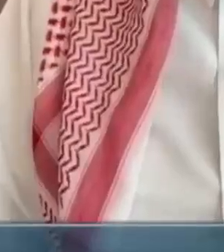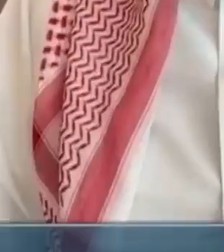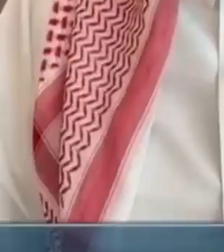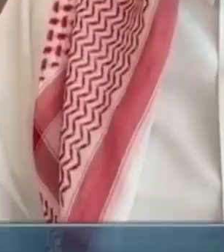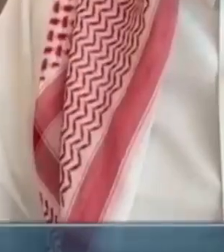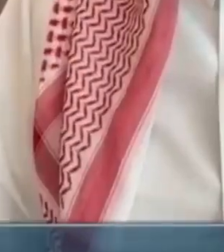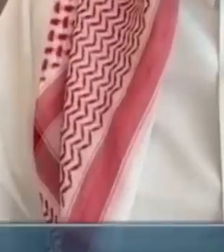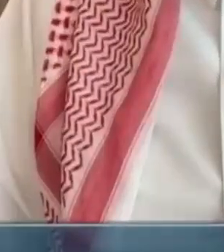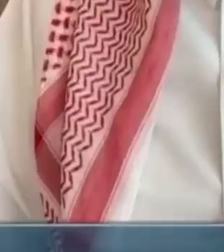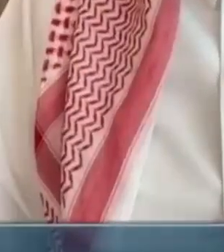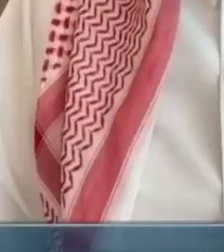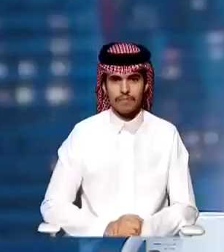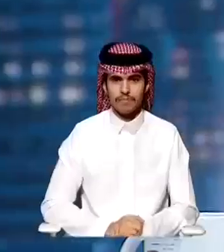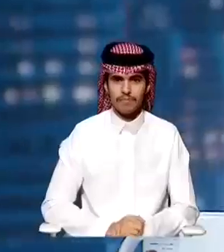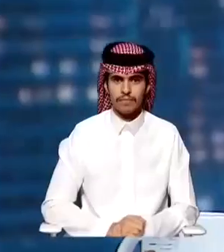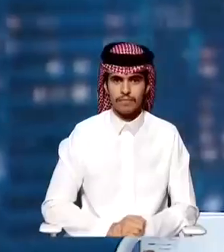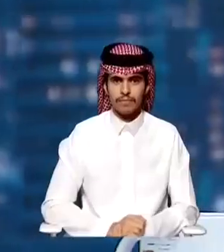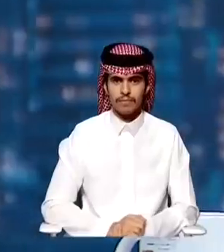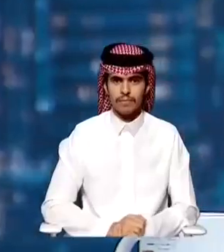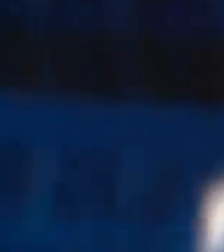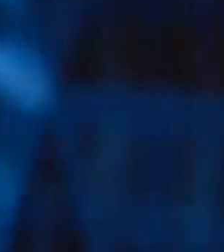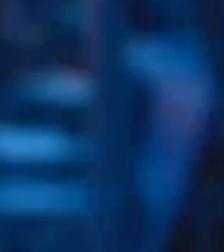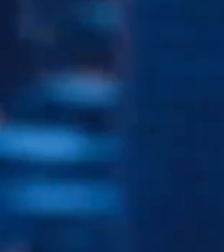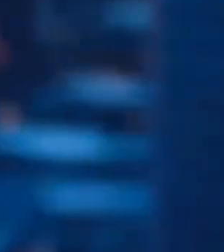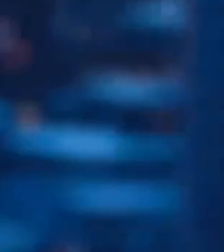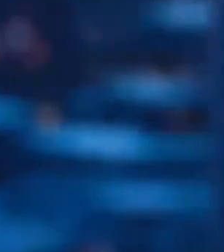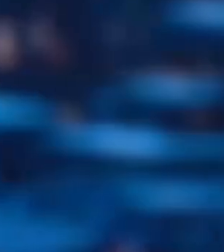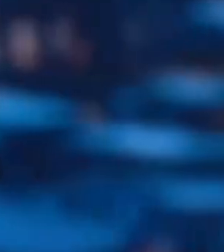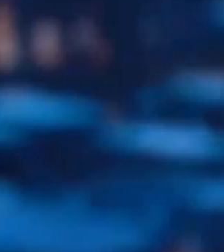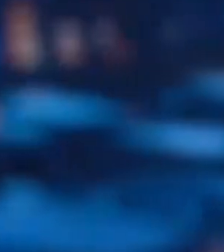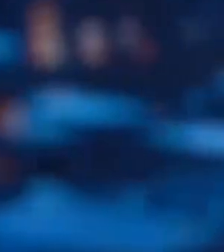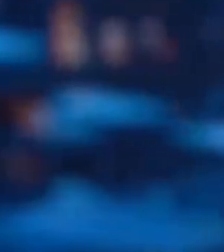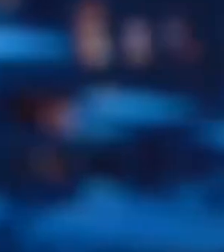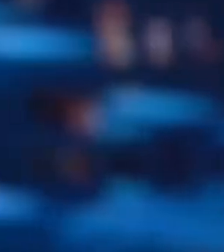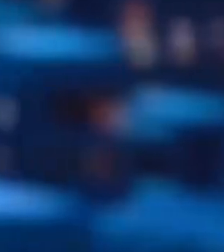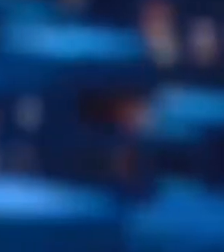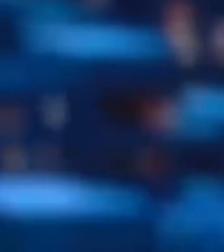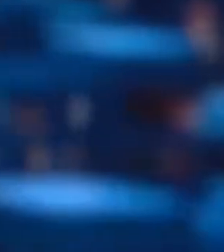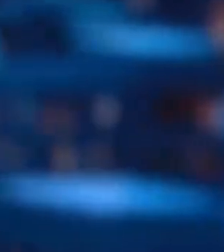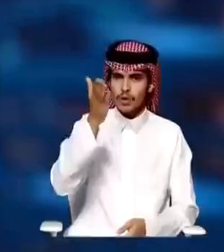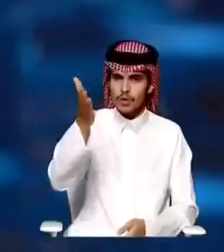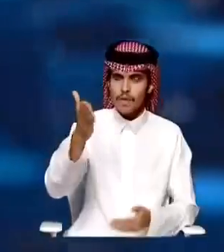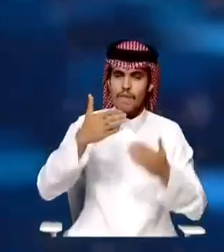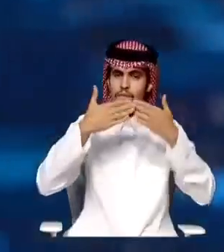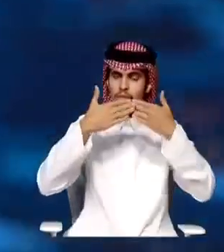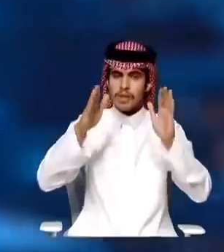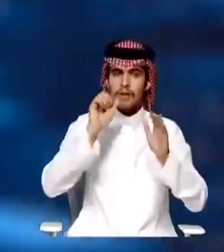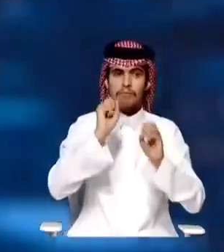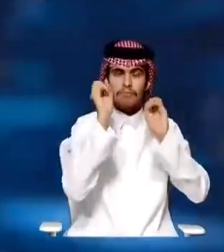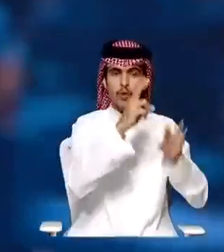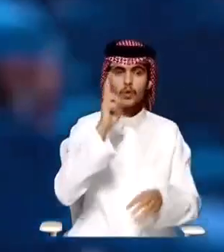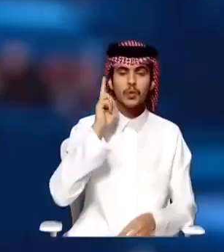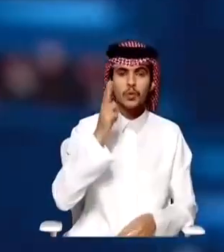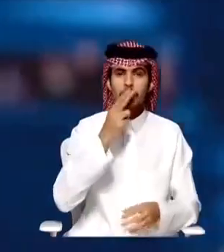واش بدك تقول في نهايه الحلقه شكر جزيل ل سعدتك الله يحفظك ل تحد هذه الفرصه للصم واظهار